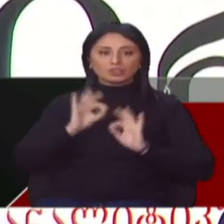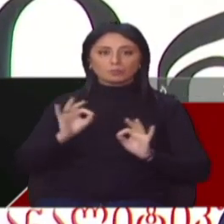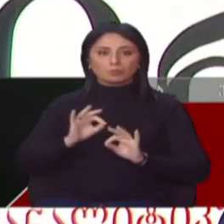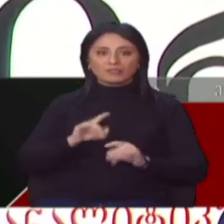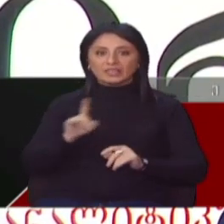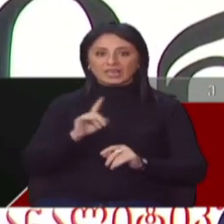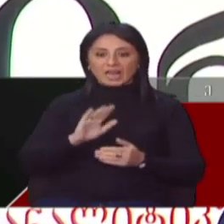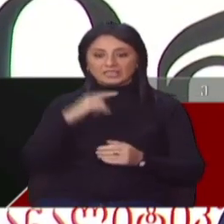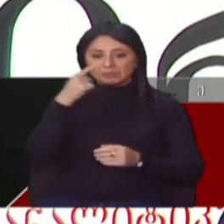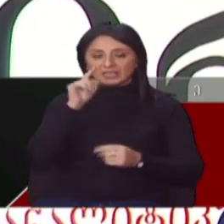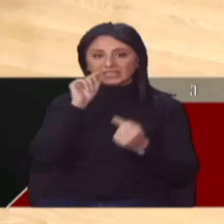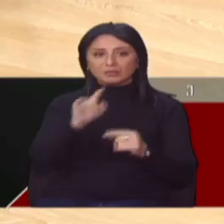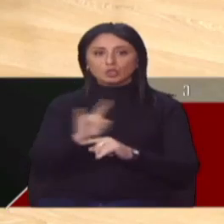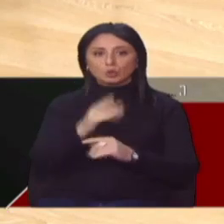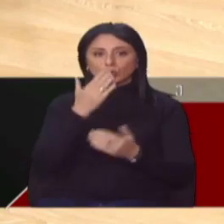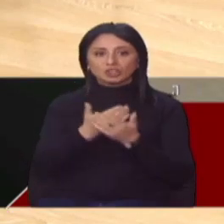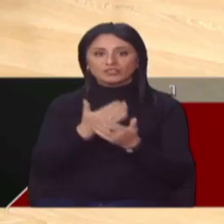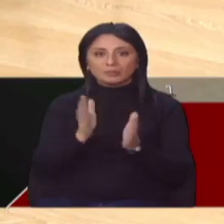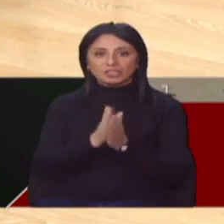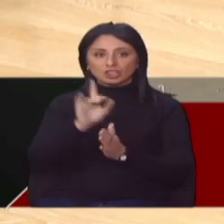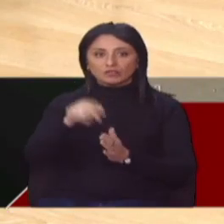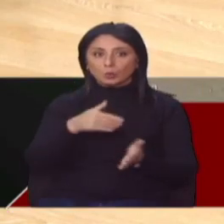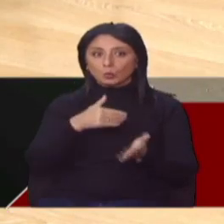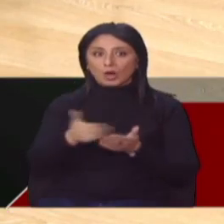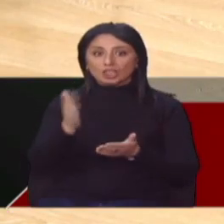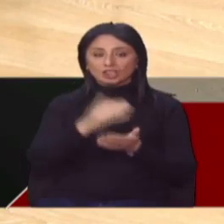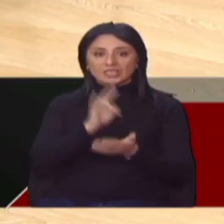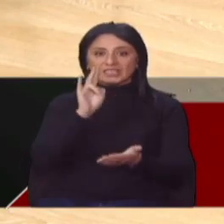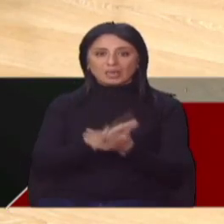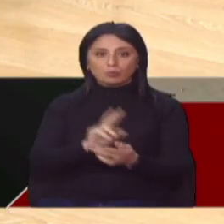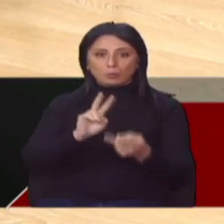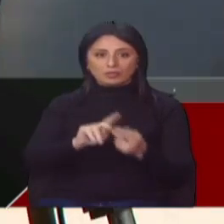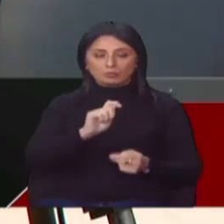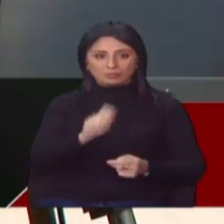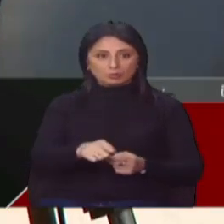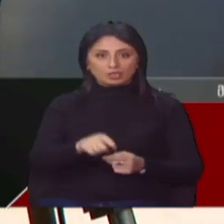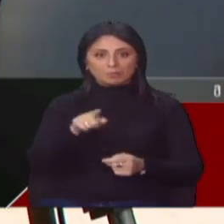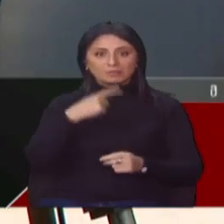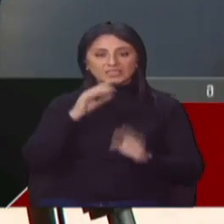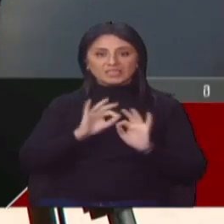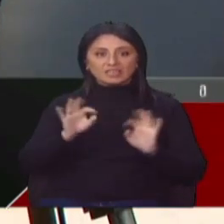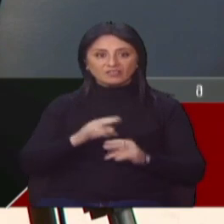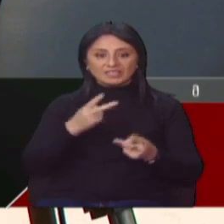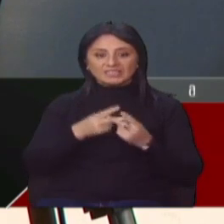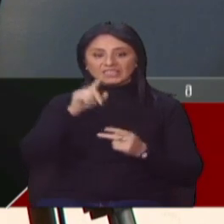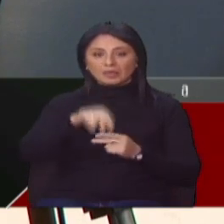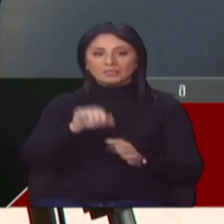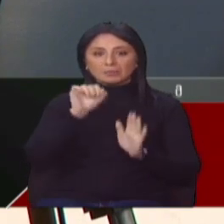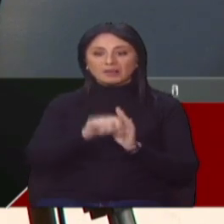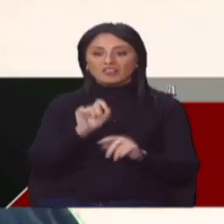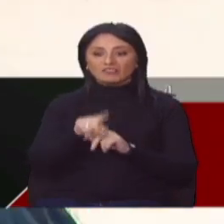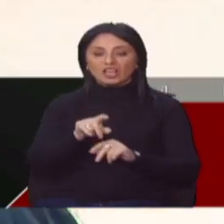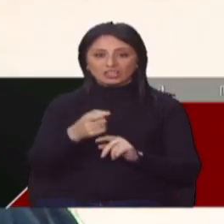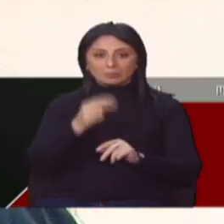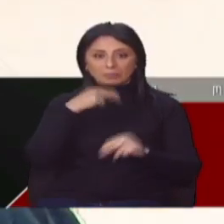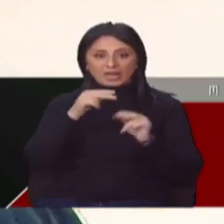პროკურატურა გარკვეული პირების წინააღმდეგ ცრუჩვენების მიცემას თხოვდა, უარის შემდეგ ის სამუდამო პატიმრობა მიუსაჯეს. მისი განცხადებით საპატიმროში მკვლელობის შეკვეთის